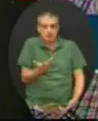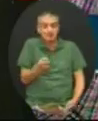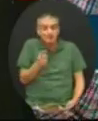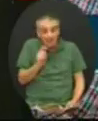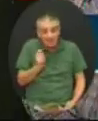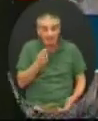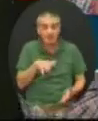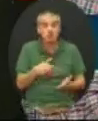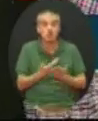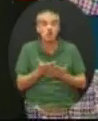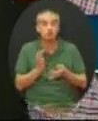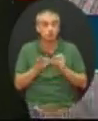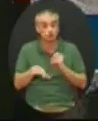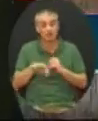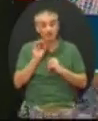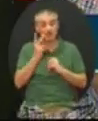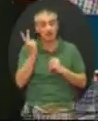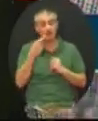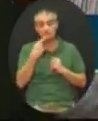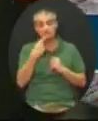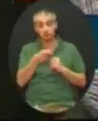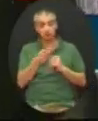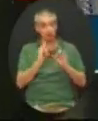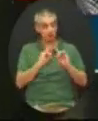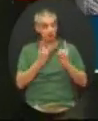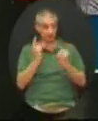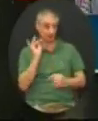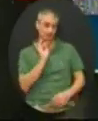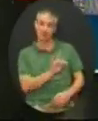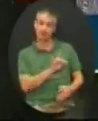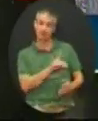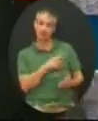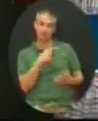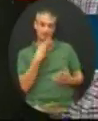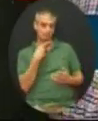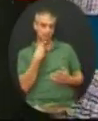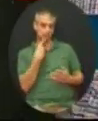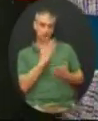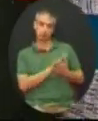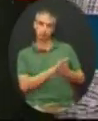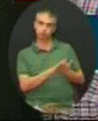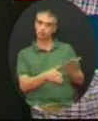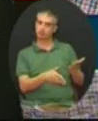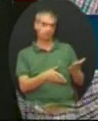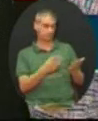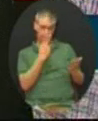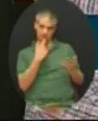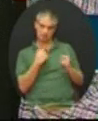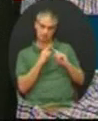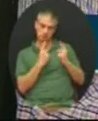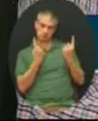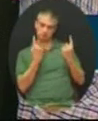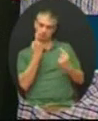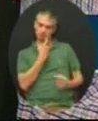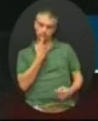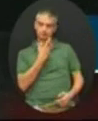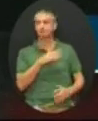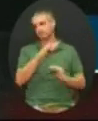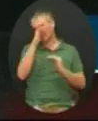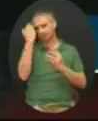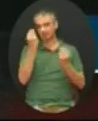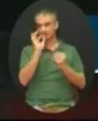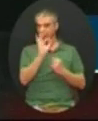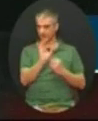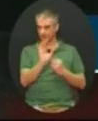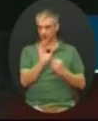דווקא שהיועץ המשפטי יבחר את הפרשנות החריגה שהולכת נגד הפרשנות הפשוטה שזורמת עם הכנסת, זה בעיניי תמוה מאוד. טוב, אנחנו נסתפק בדברים האלה